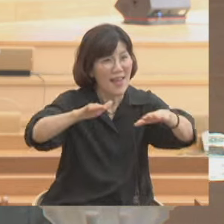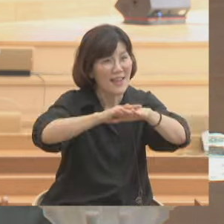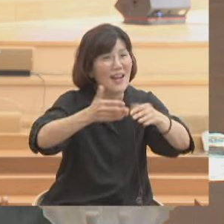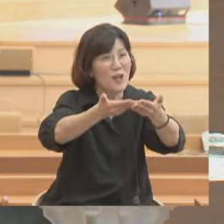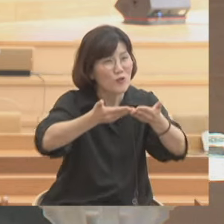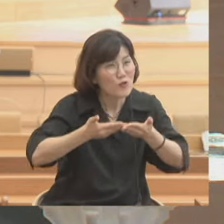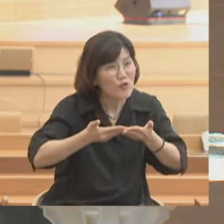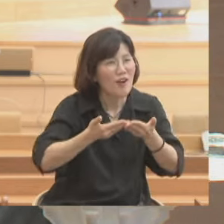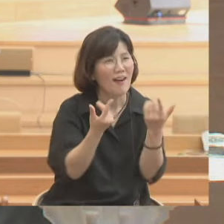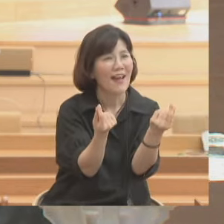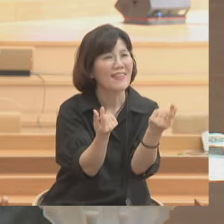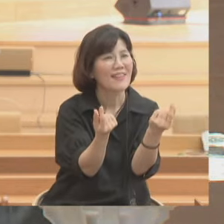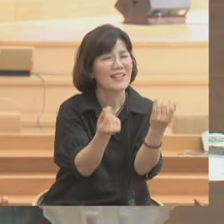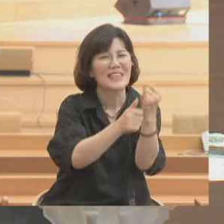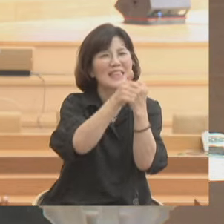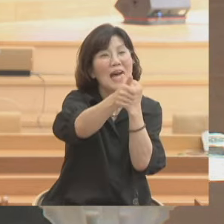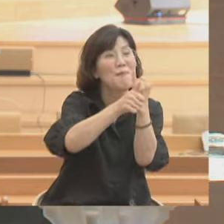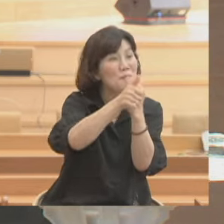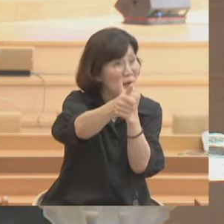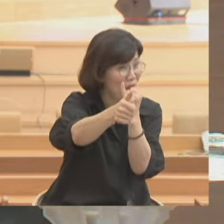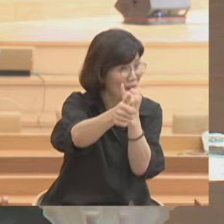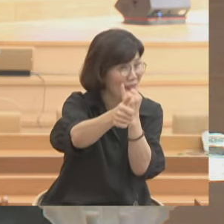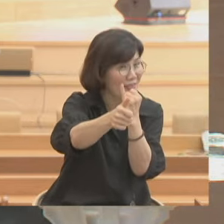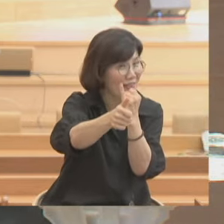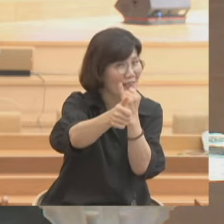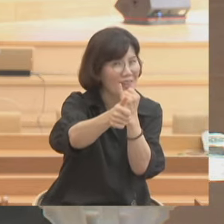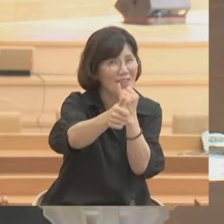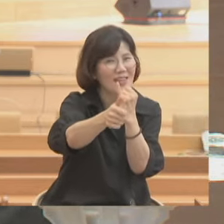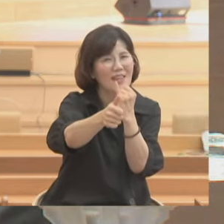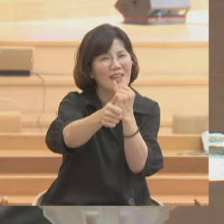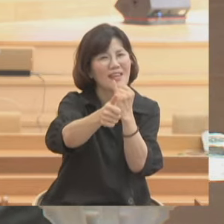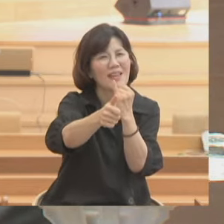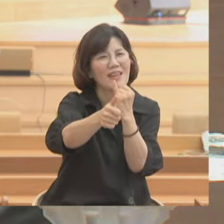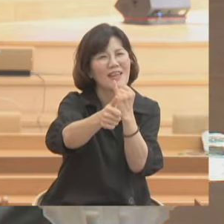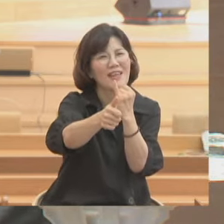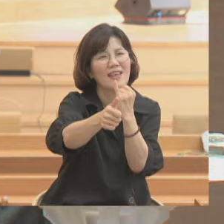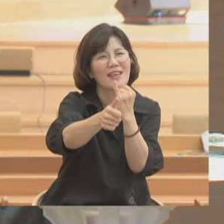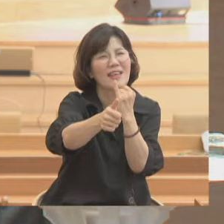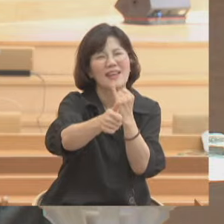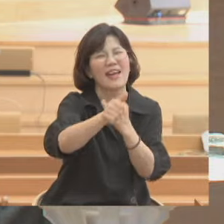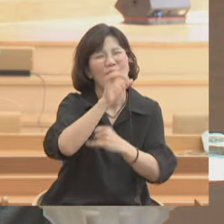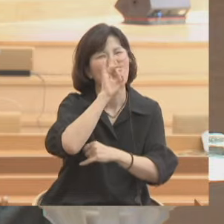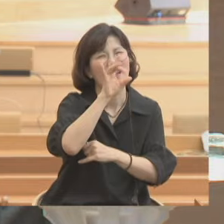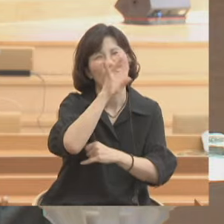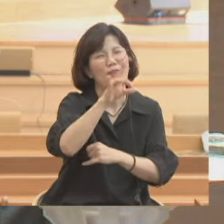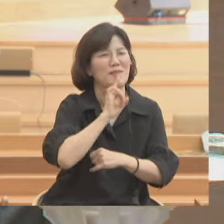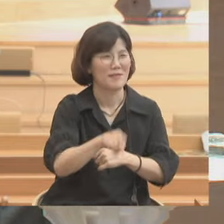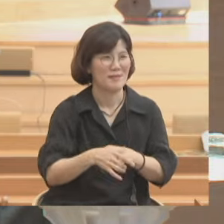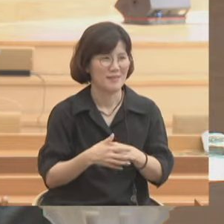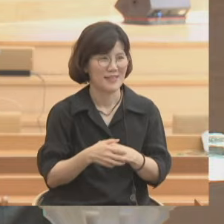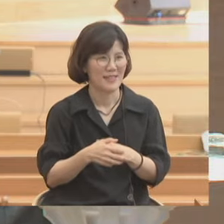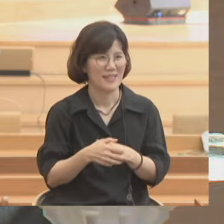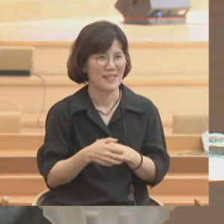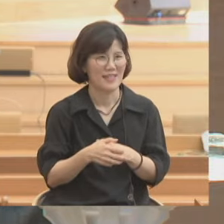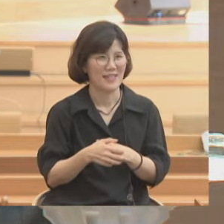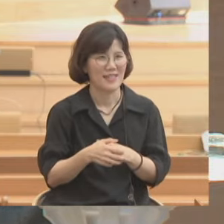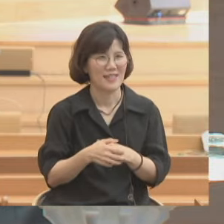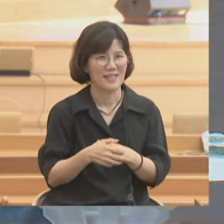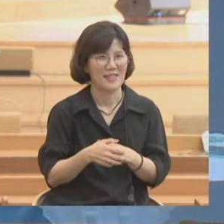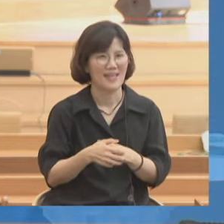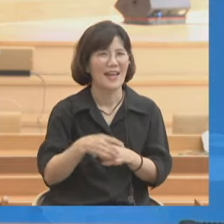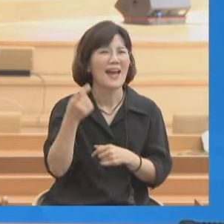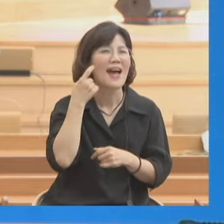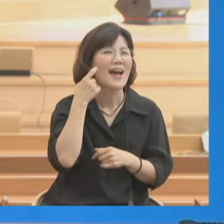그 남편, 그 남자 그런 걸로 안 된다 그 말입니다. 더욱이